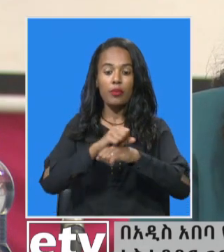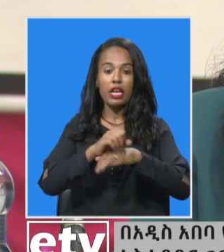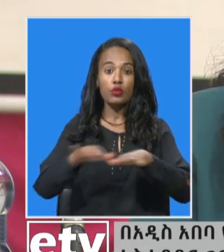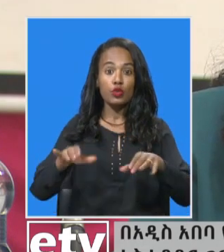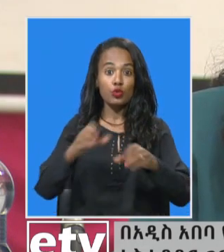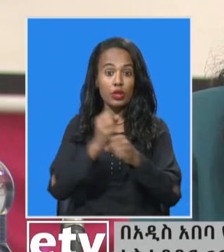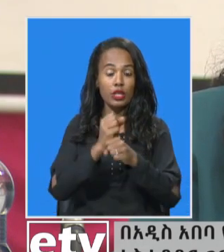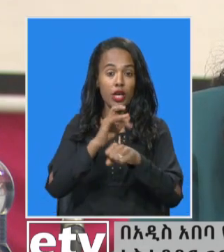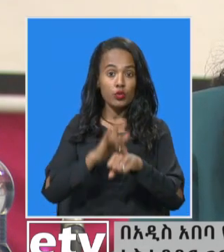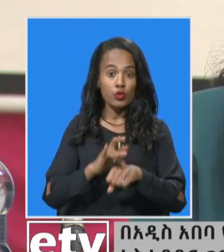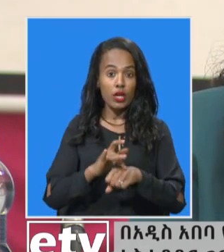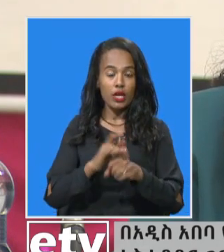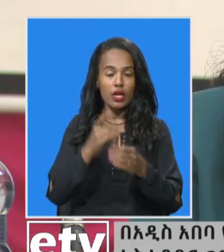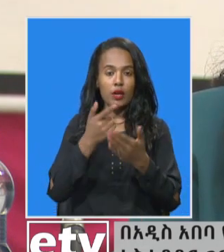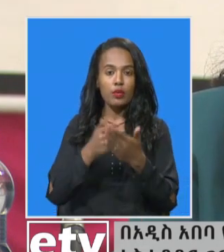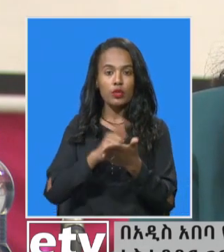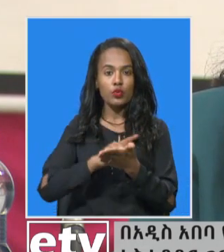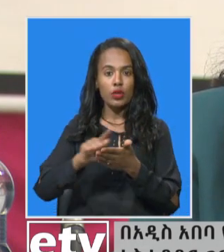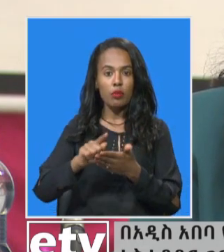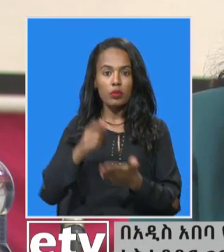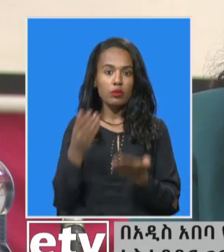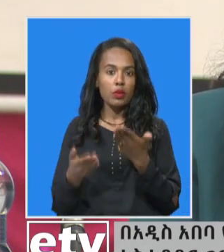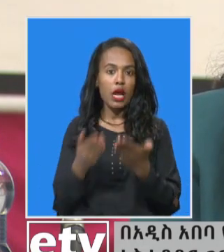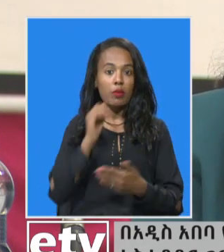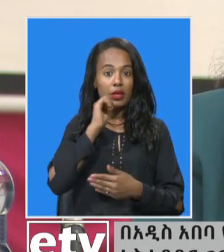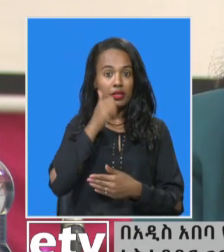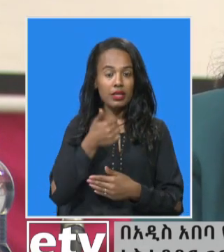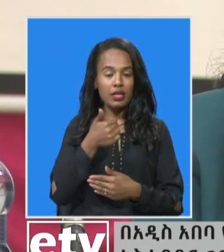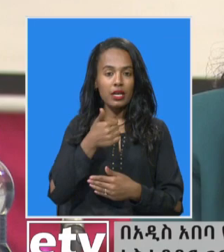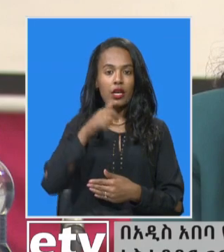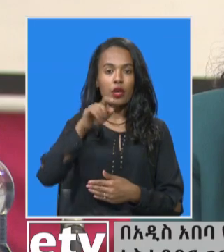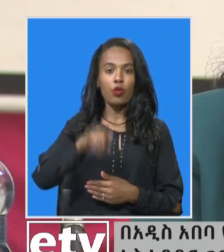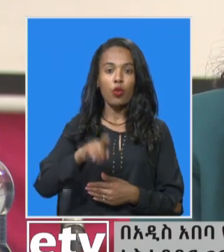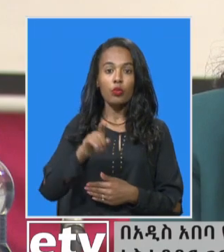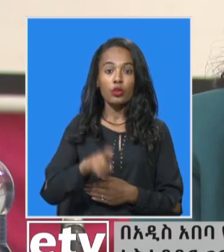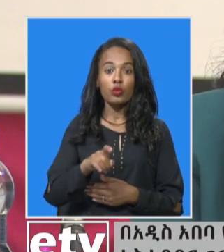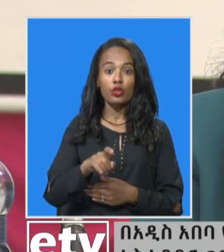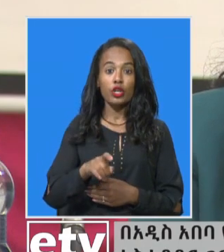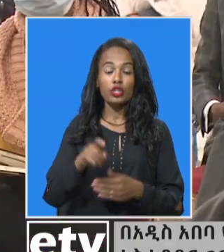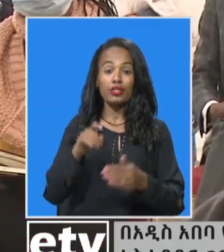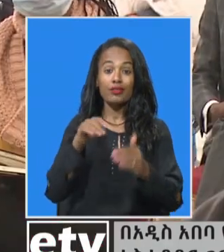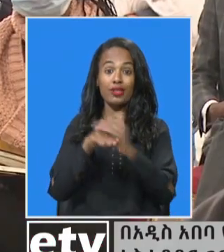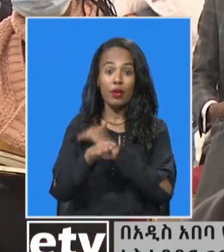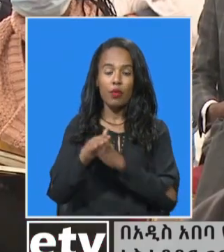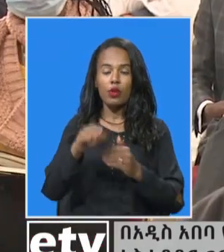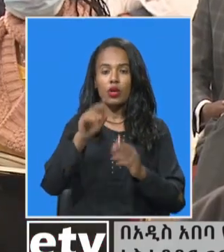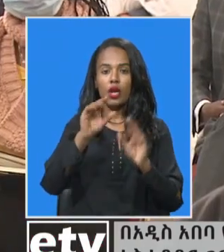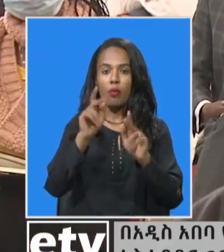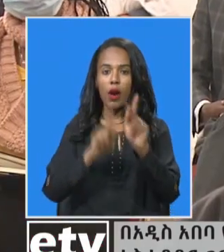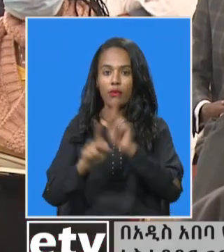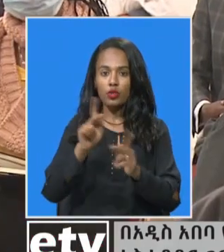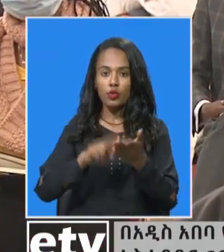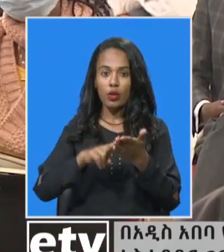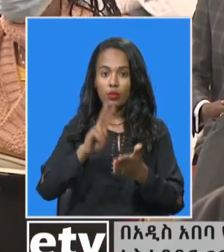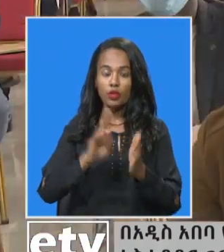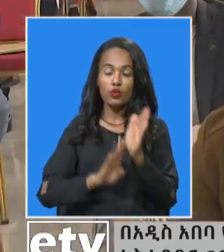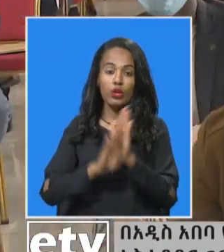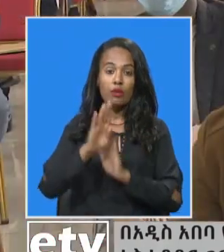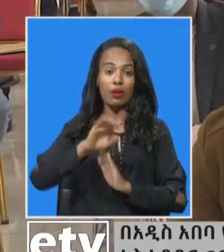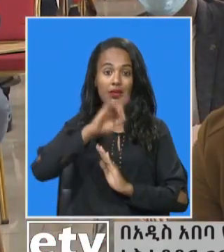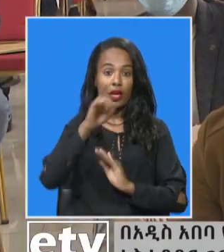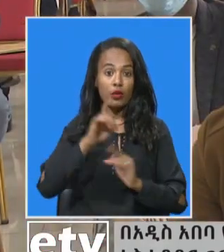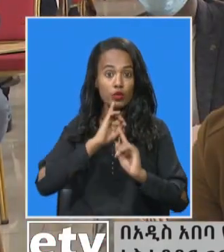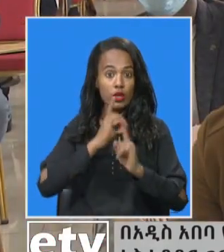ላይ በዚሁ ሳምንት ምናልባት ነገ ኮሚቴዎቻችን ይሰማራሉ። ከማህበረሰቡ የሚነሱ የልማት